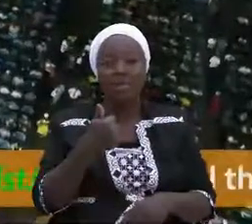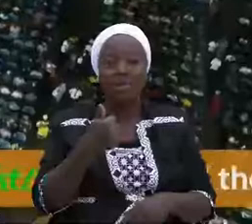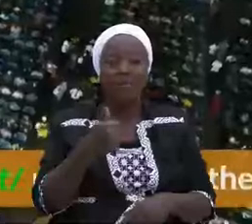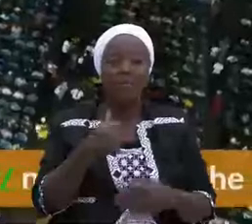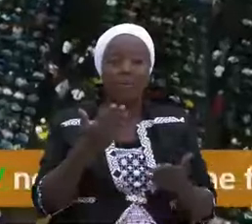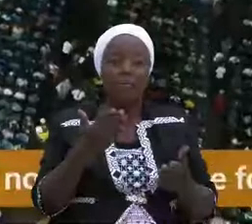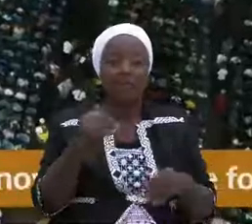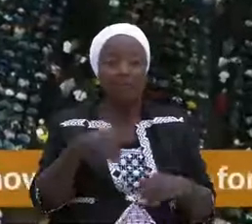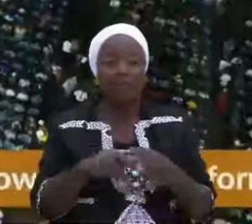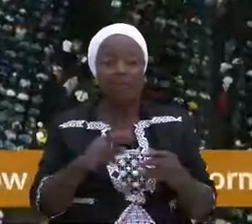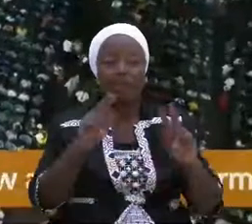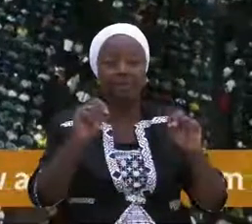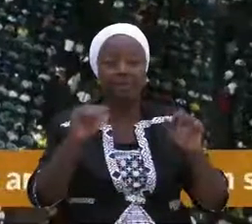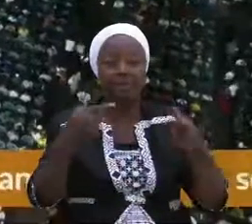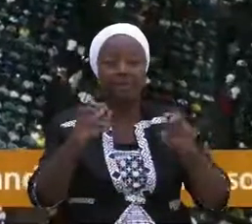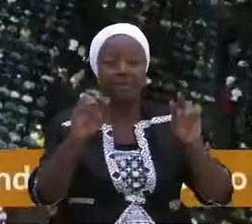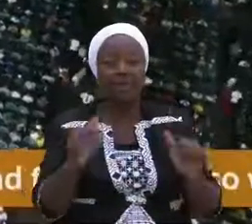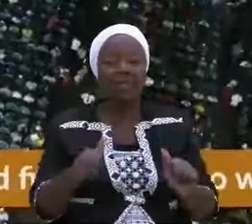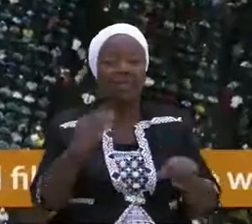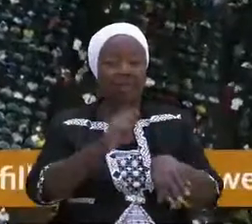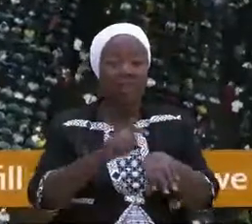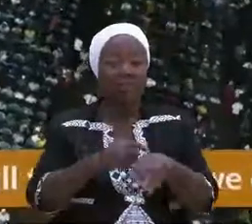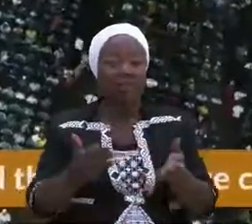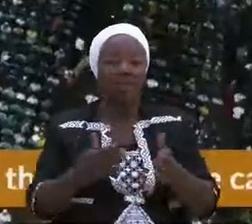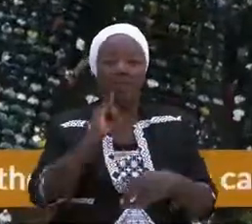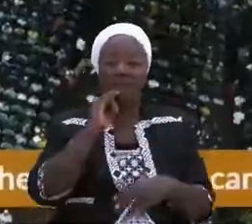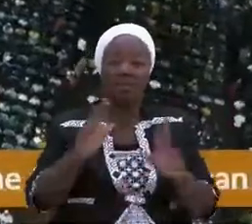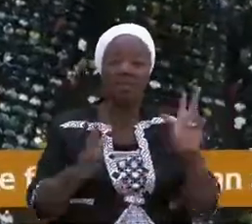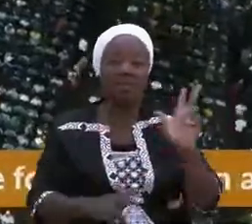à 15h, dans l'après-midi,